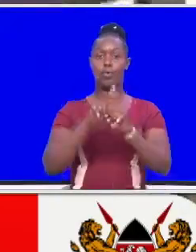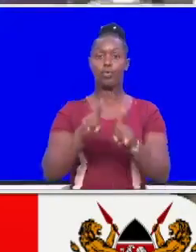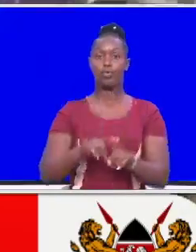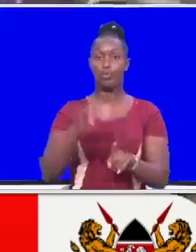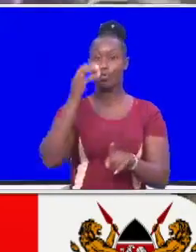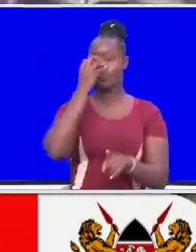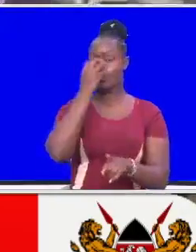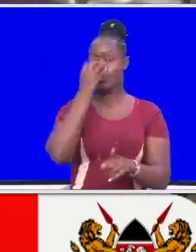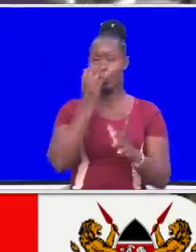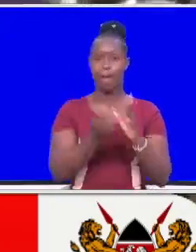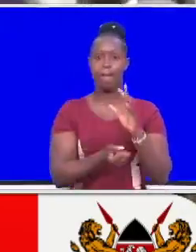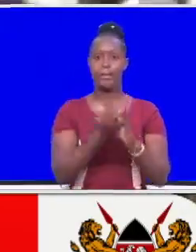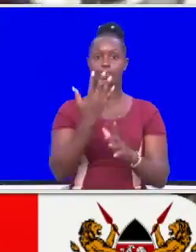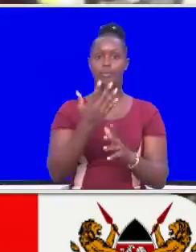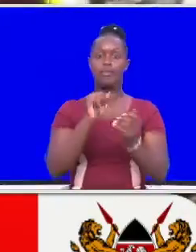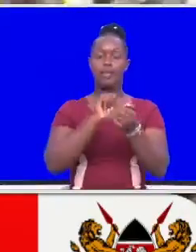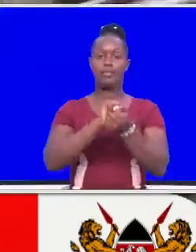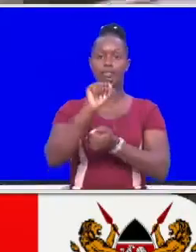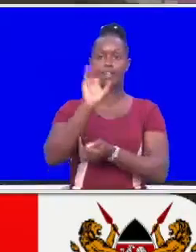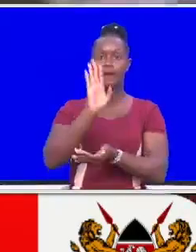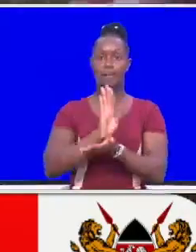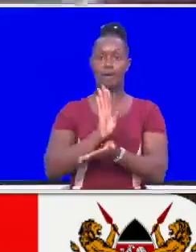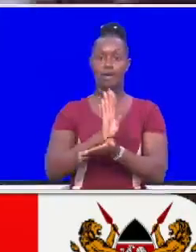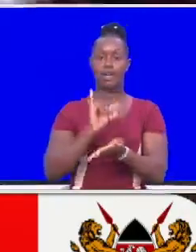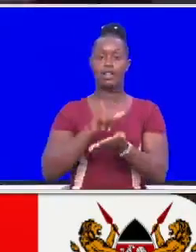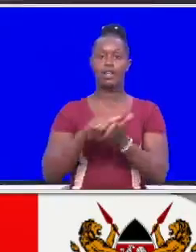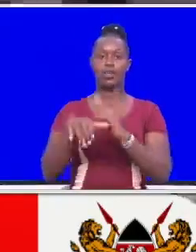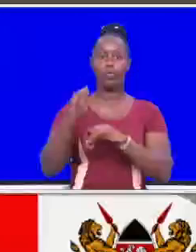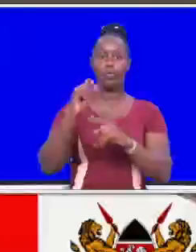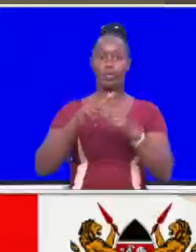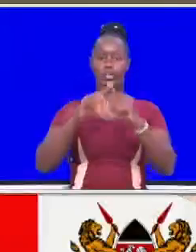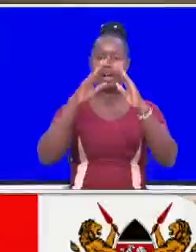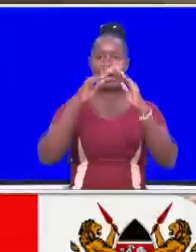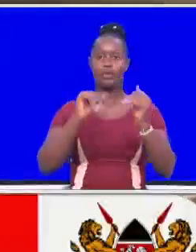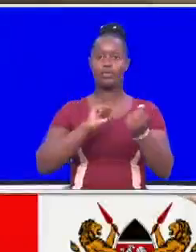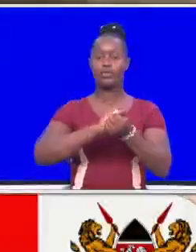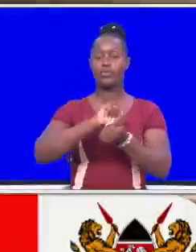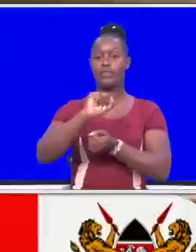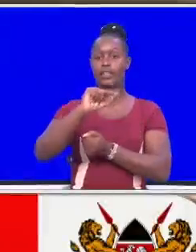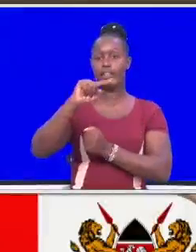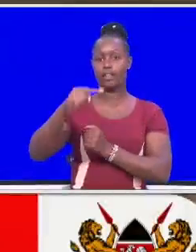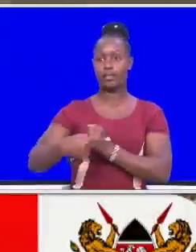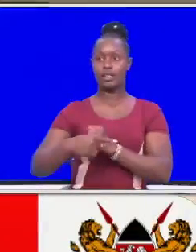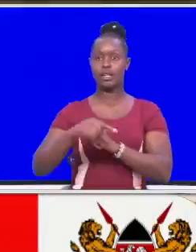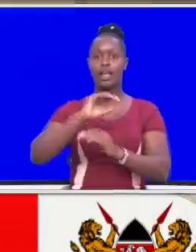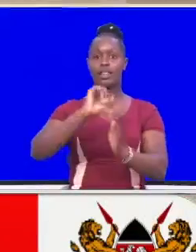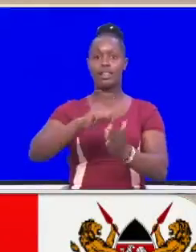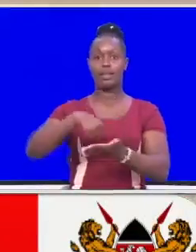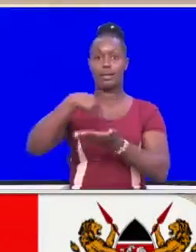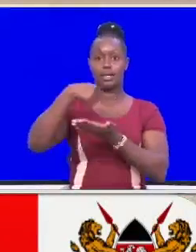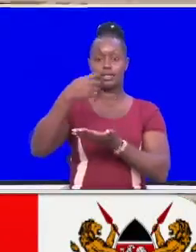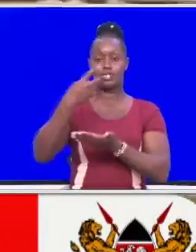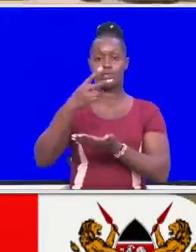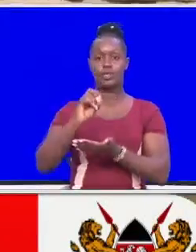bilioni 15 ambao utakuwa wa nyumba 15,000. Bajeti ya mwaka